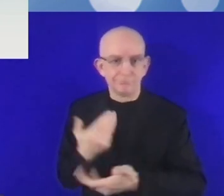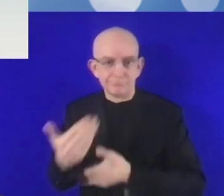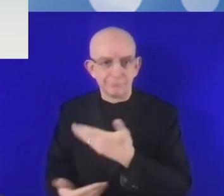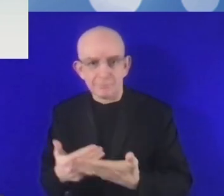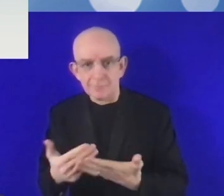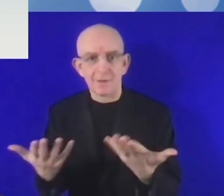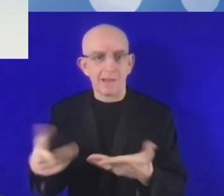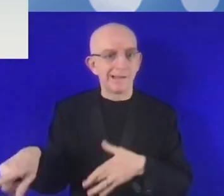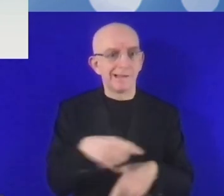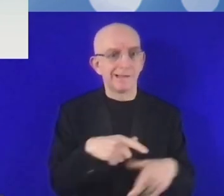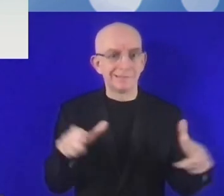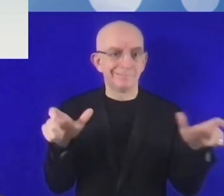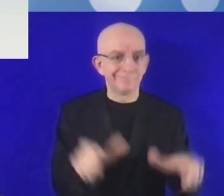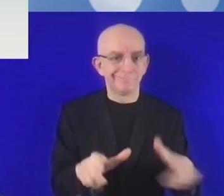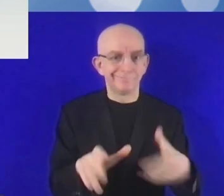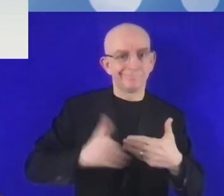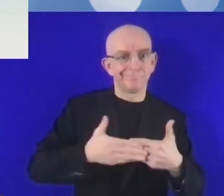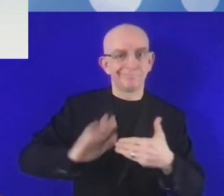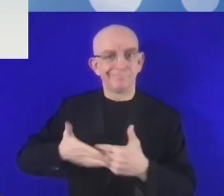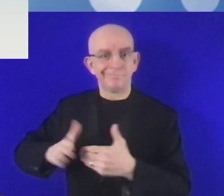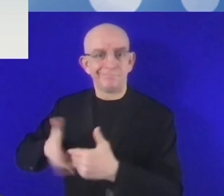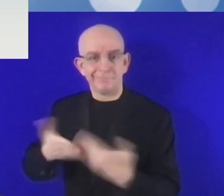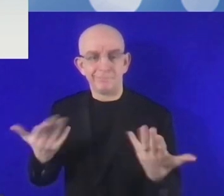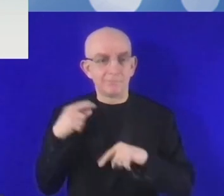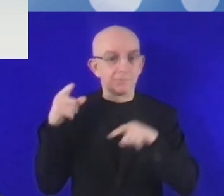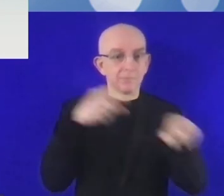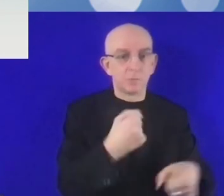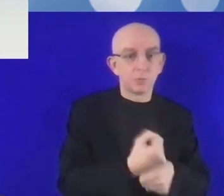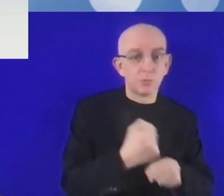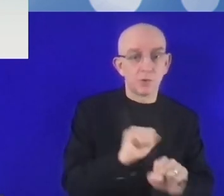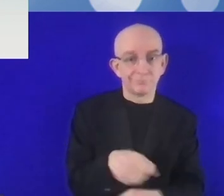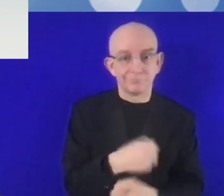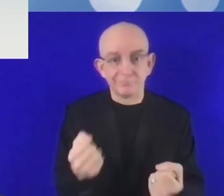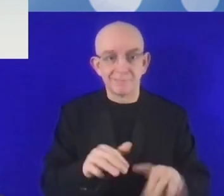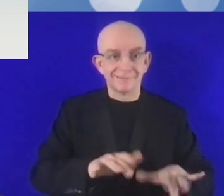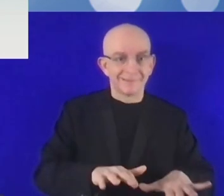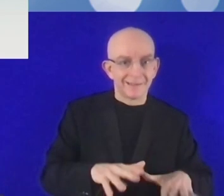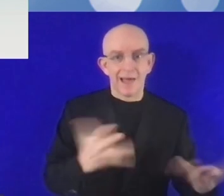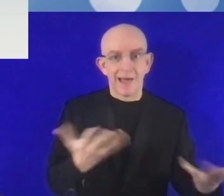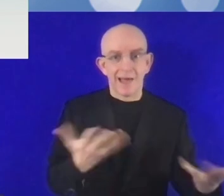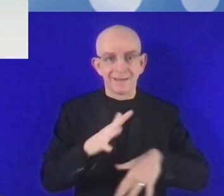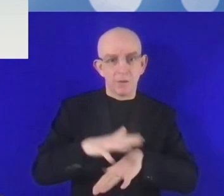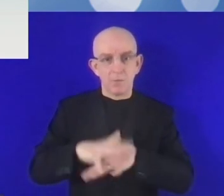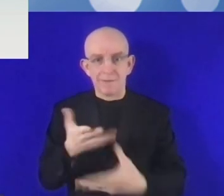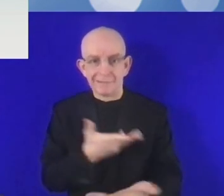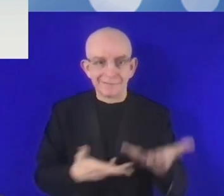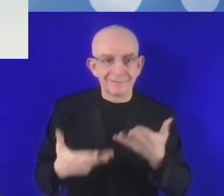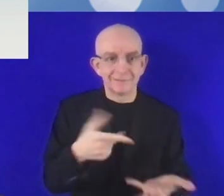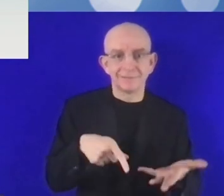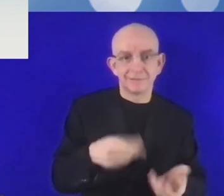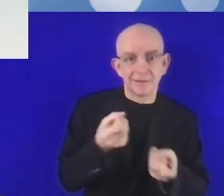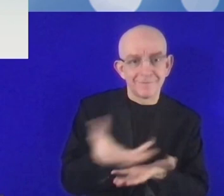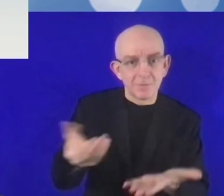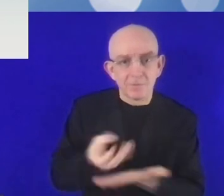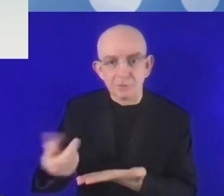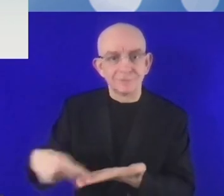但是同时我们发现了这个基础设施在这里是多么重要的。这个期间当中，我